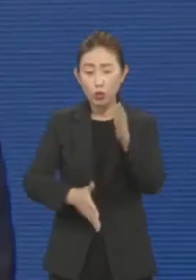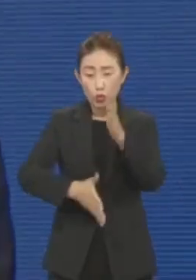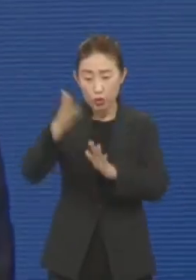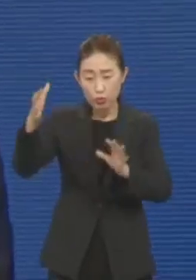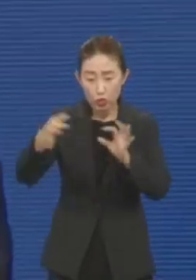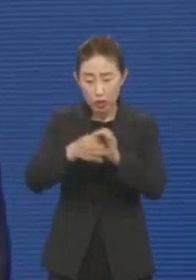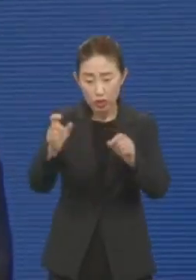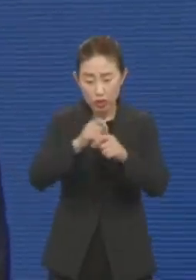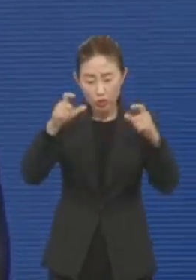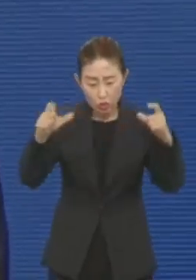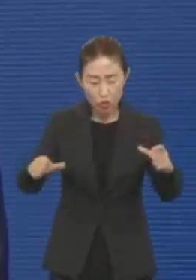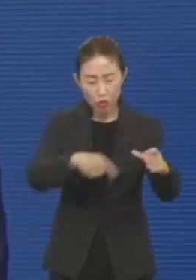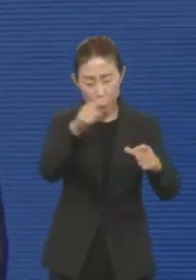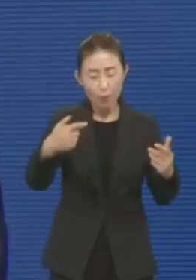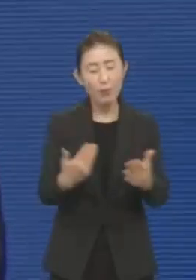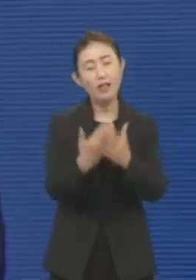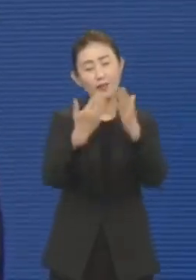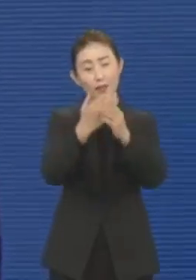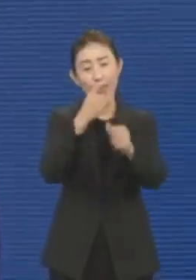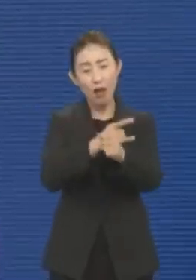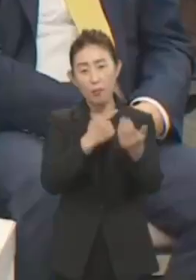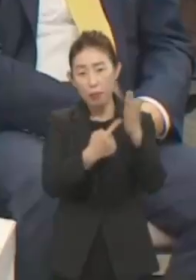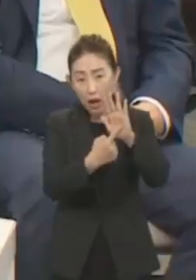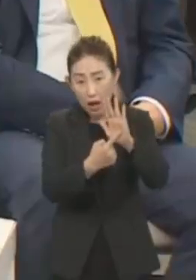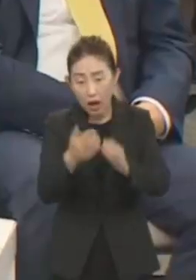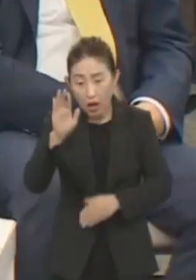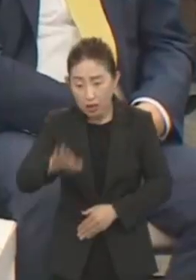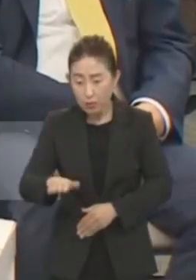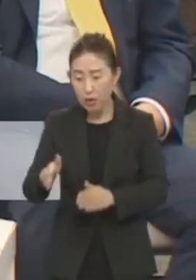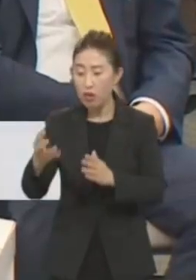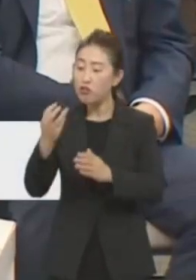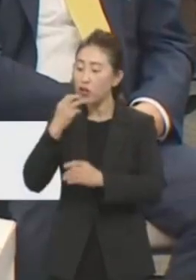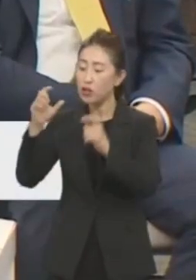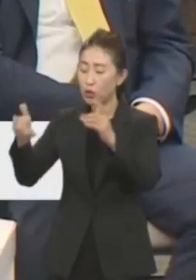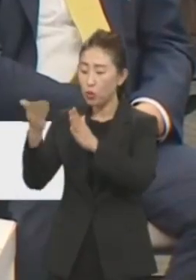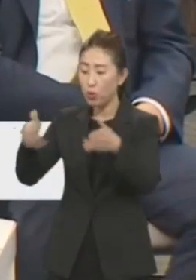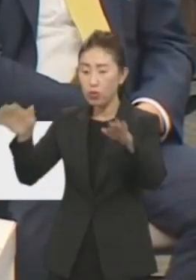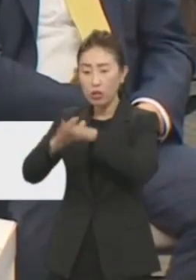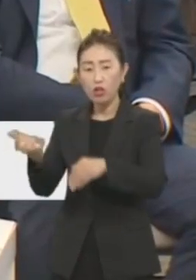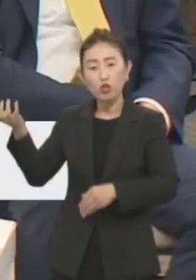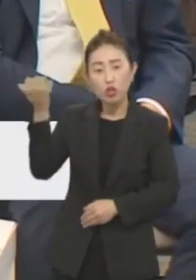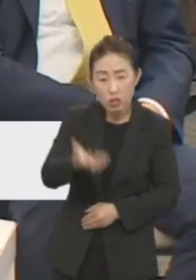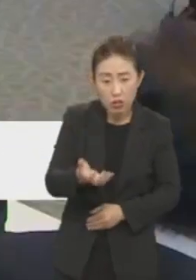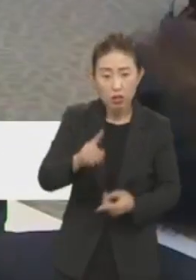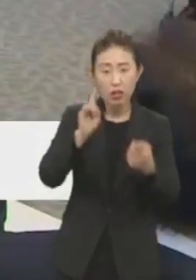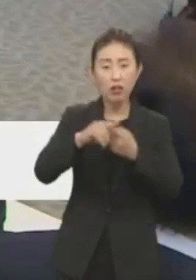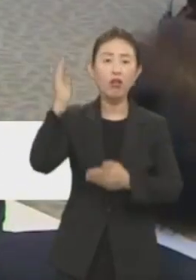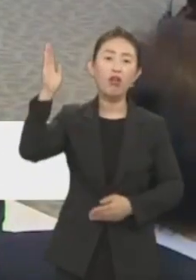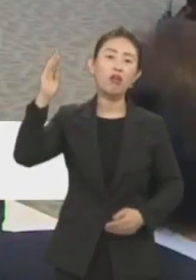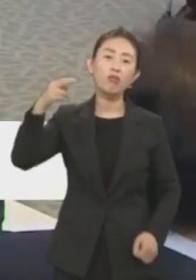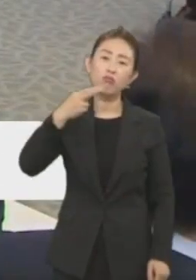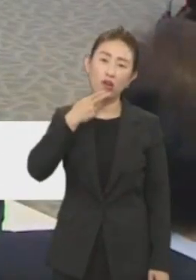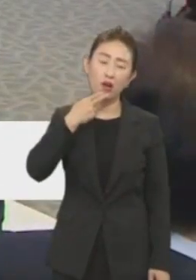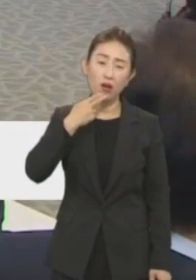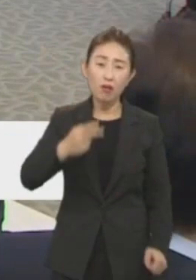활성화에 나서겠다는 계획을 발표했지만 정작 수도권 공공기관 추가 이전에 대한 언급은